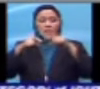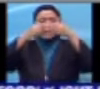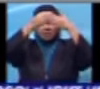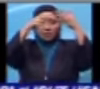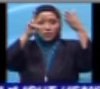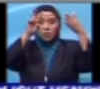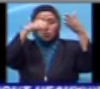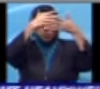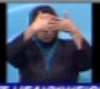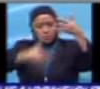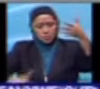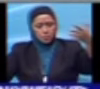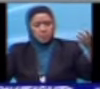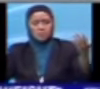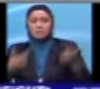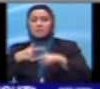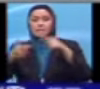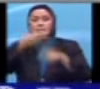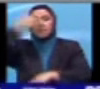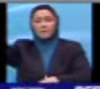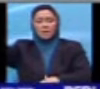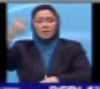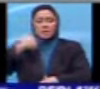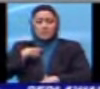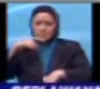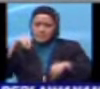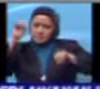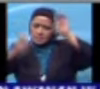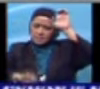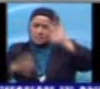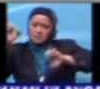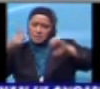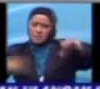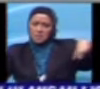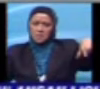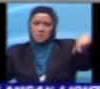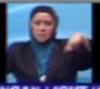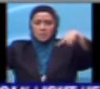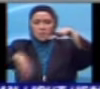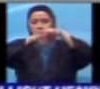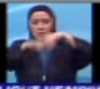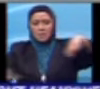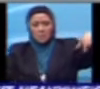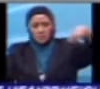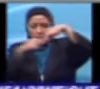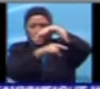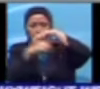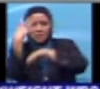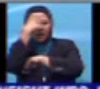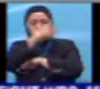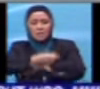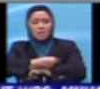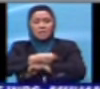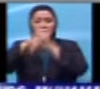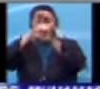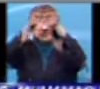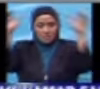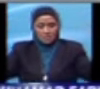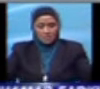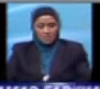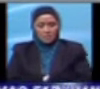penilaian dan pemilihan beribu jaringan cantik seluruh dunia yang bermula 30 September 2015